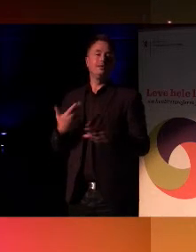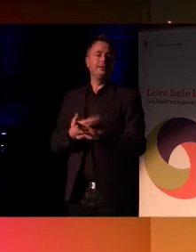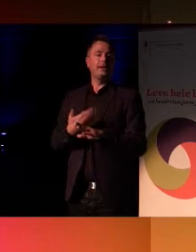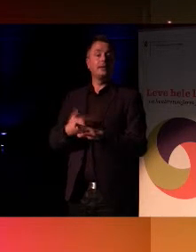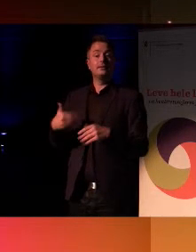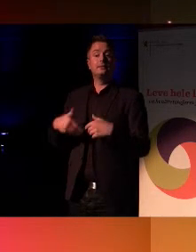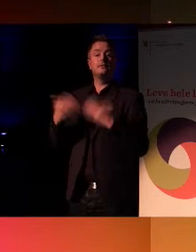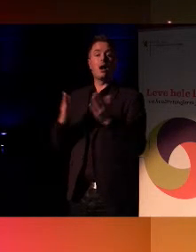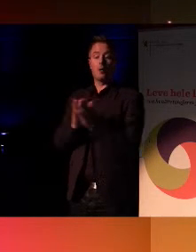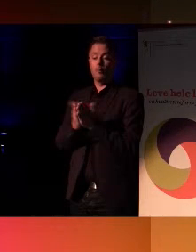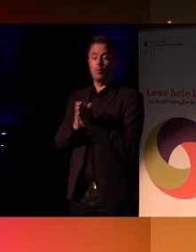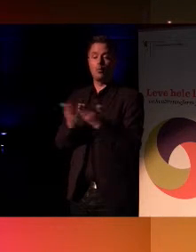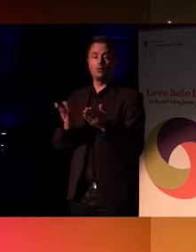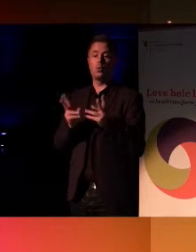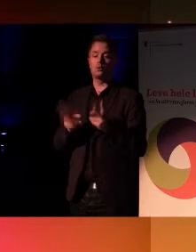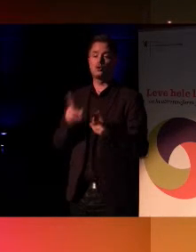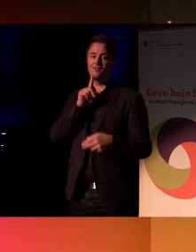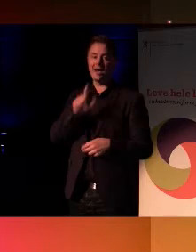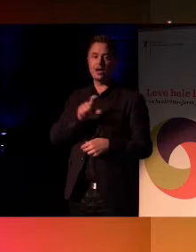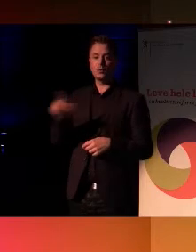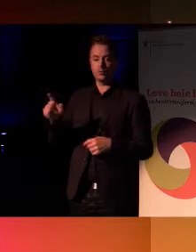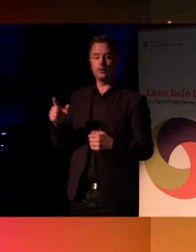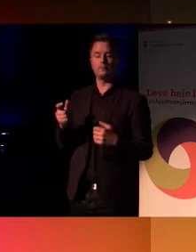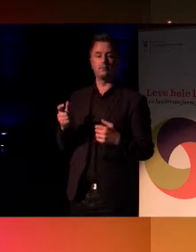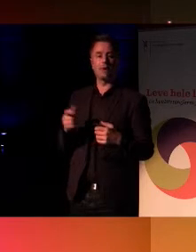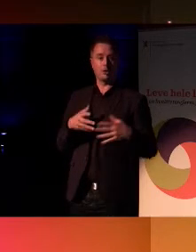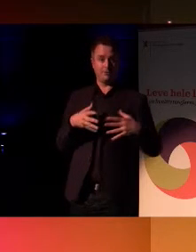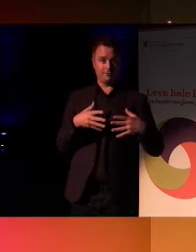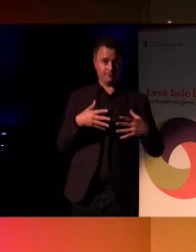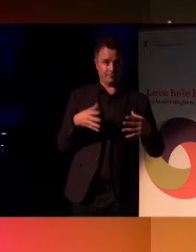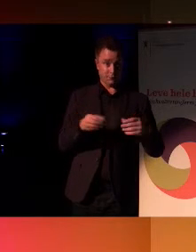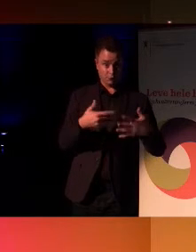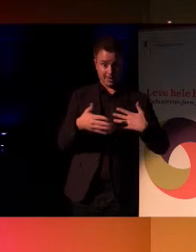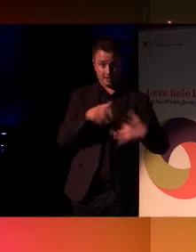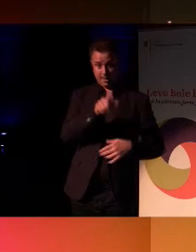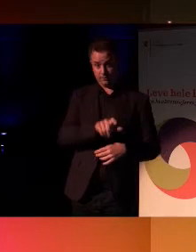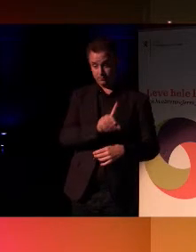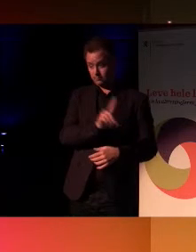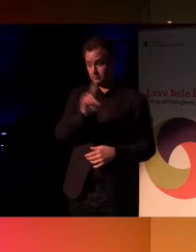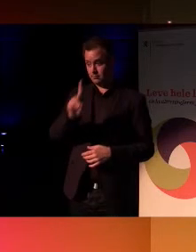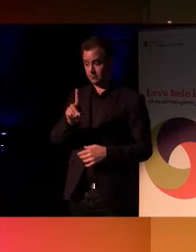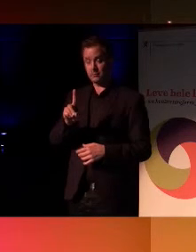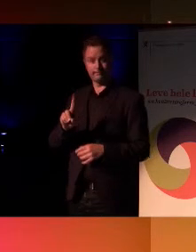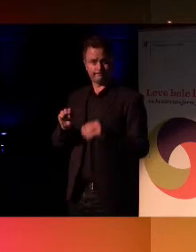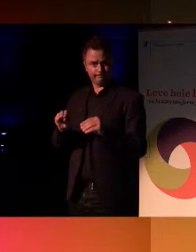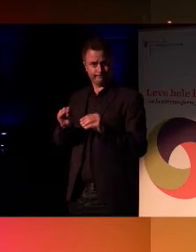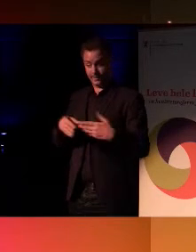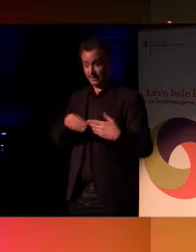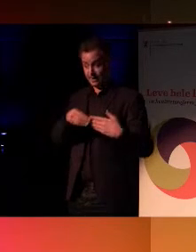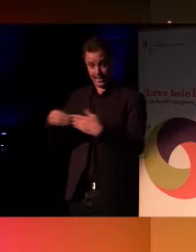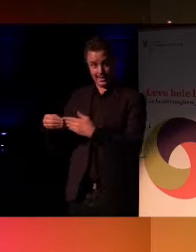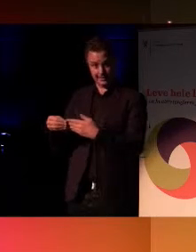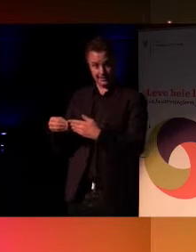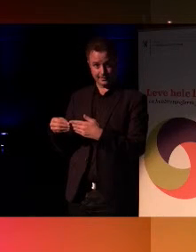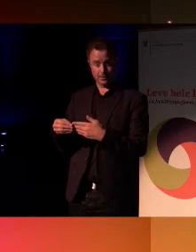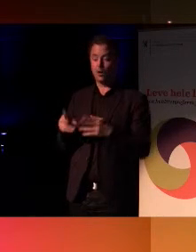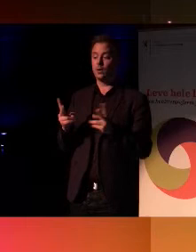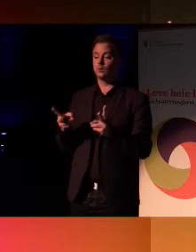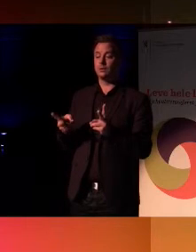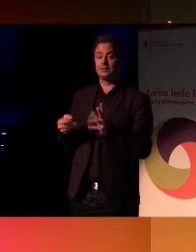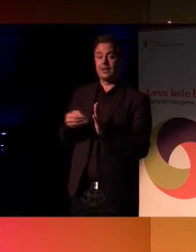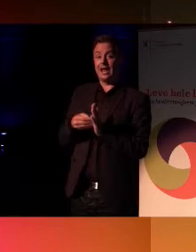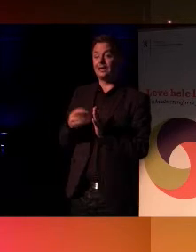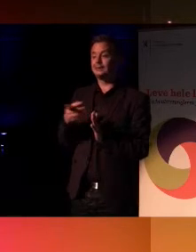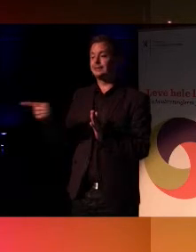er det ukentlige veilederøkte med en fysioterapeut som instruerer øvelsene, og så trener en 2 ganger hjemme i tillegg selv.